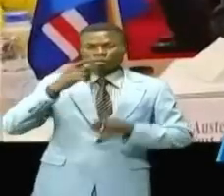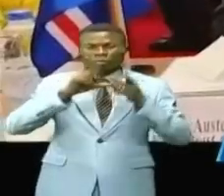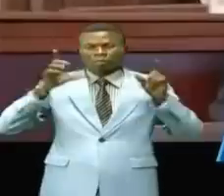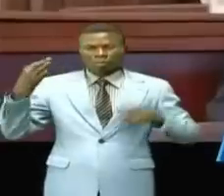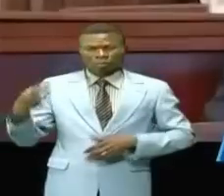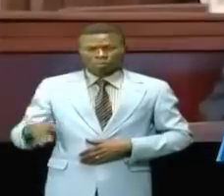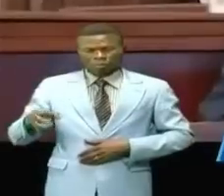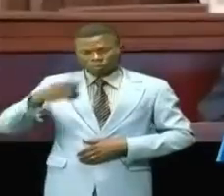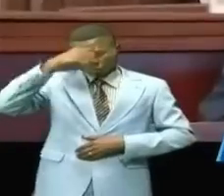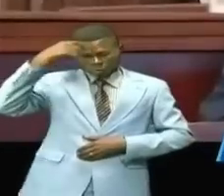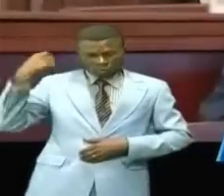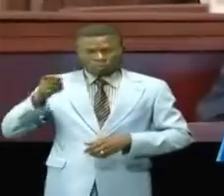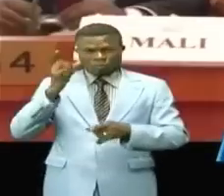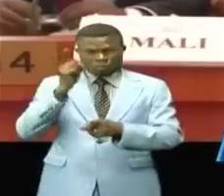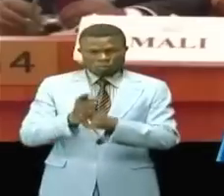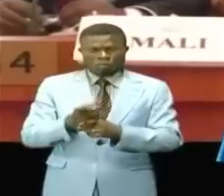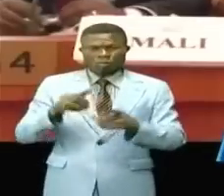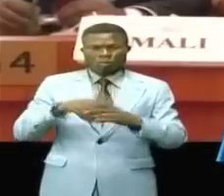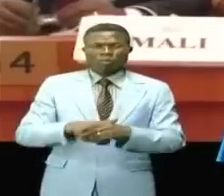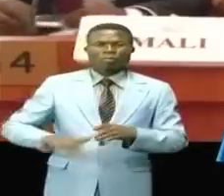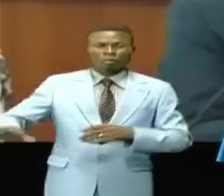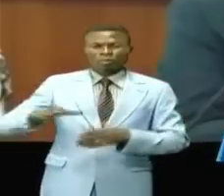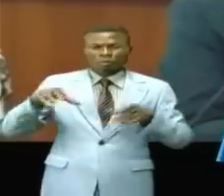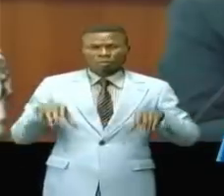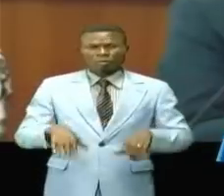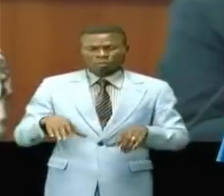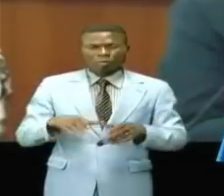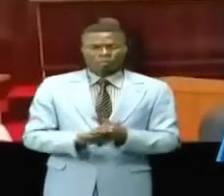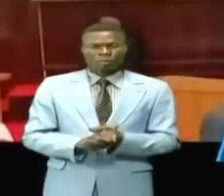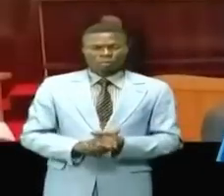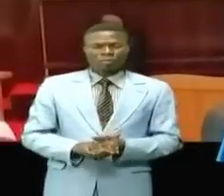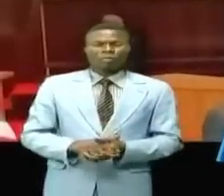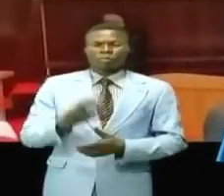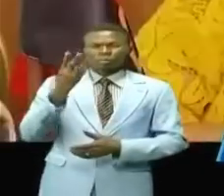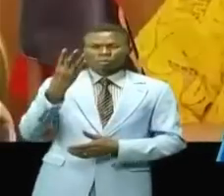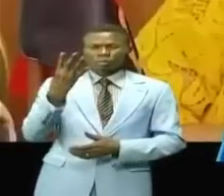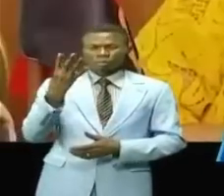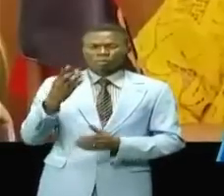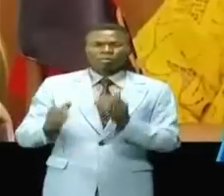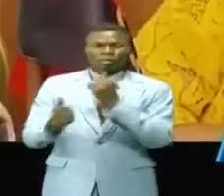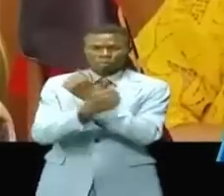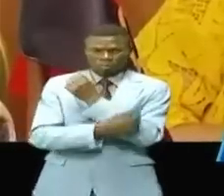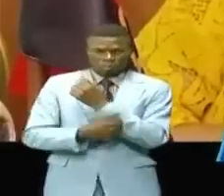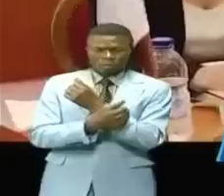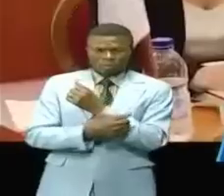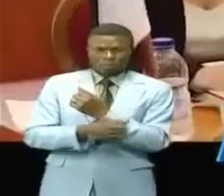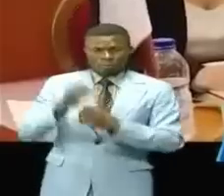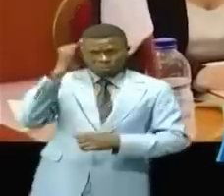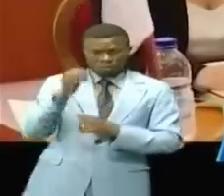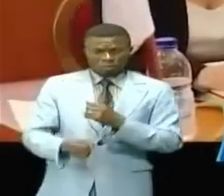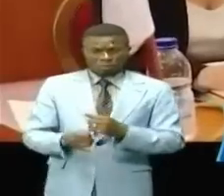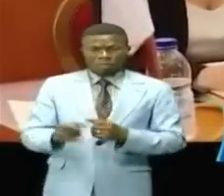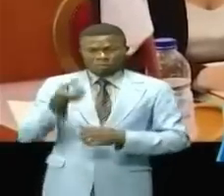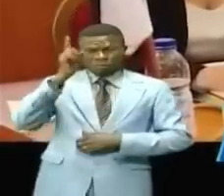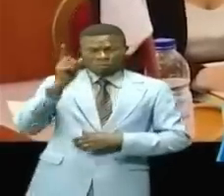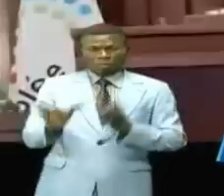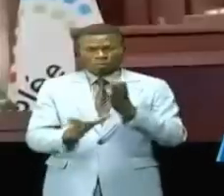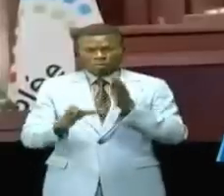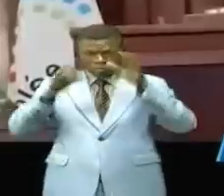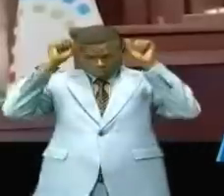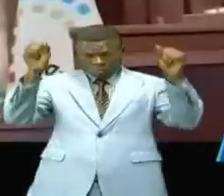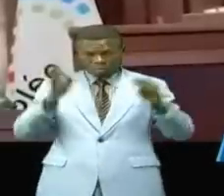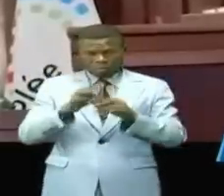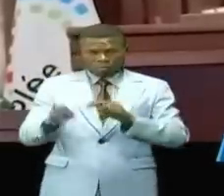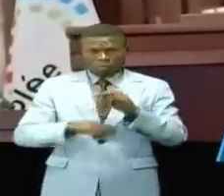crises politiques en République démocratique du Congo, le Mali, le Burkina Faso et le Tchad. À la clôture, alors que le premier vice-président de l'Assemblée nationale, le professeur